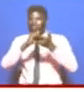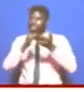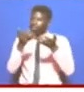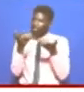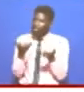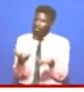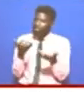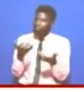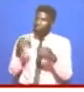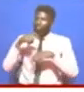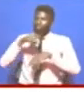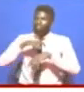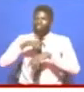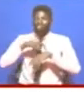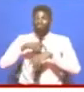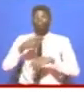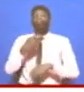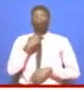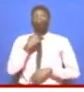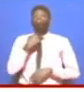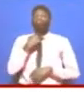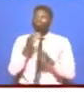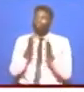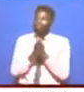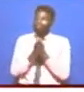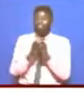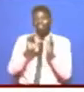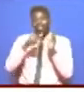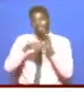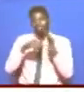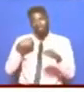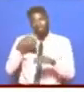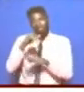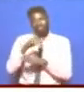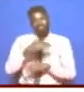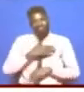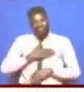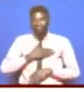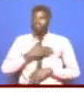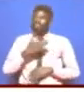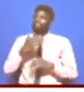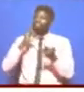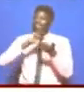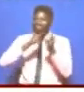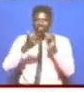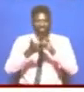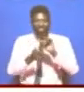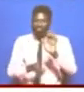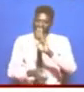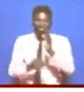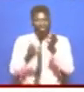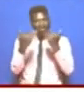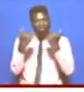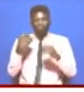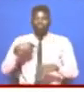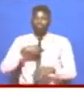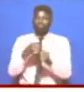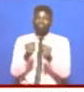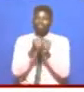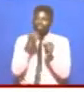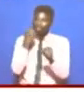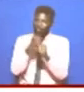kiwa kule kwa union. Mwishowe nikamwambia, wewe jameni, kuna haja ya kuchapana? Njoo tufanye kazi jameni. Wewe, we